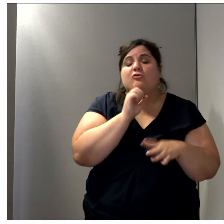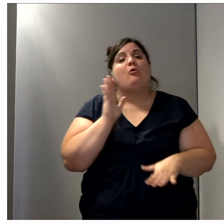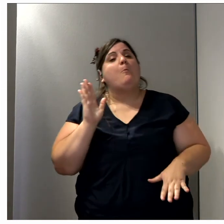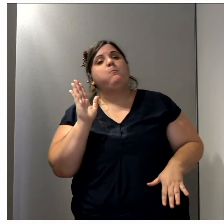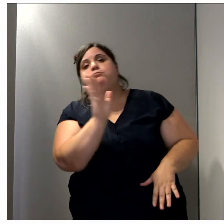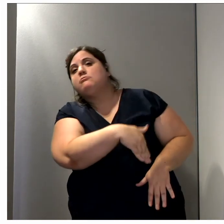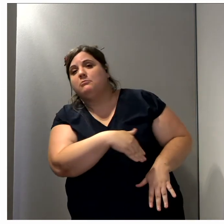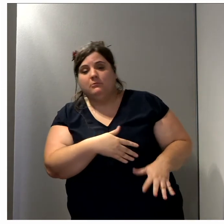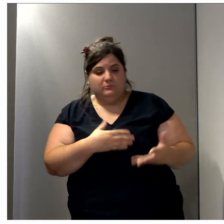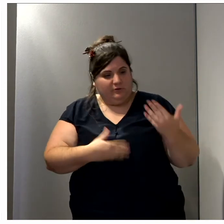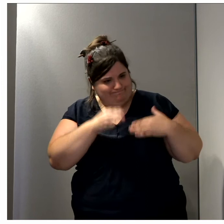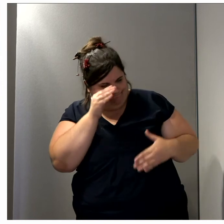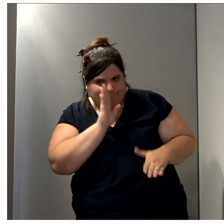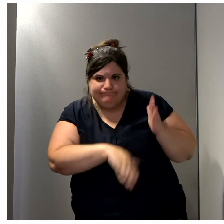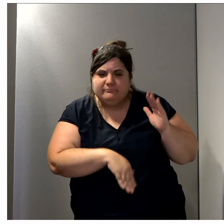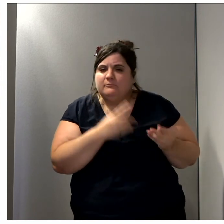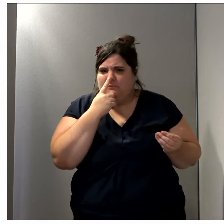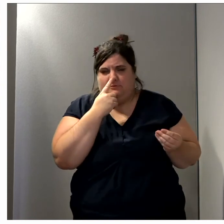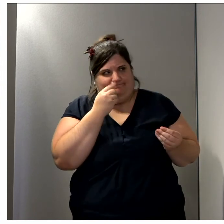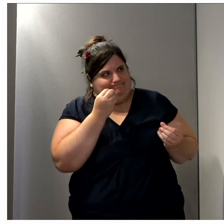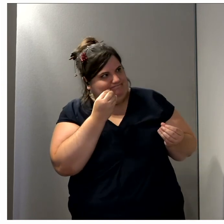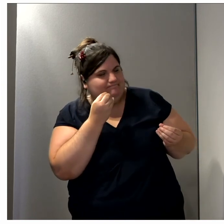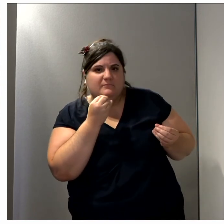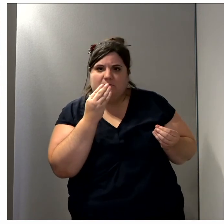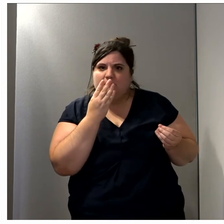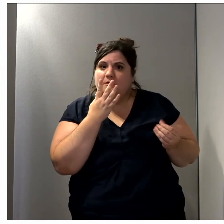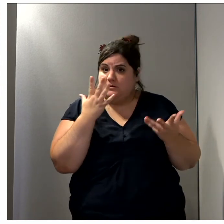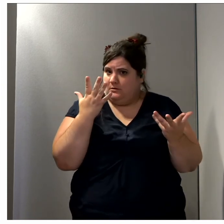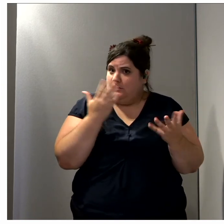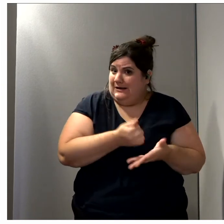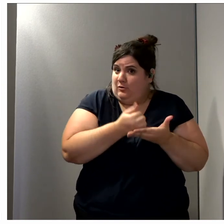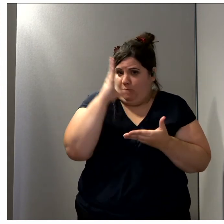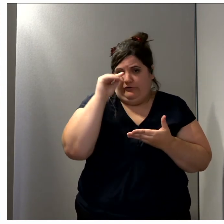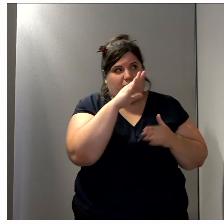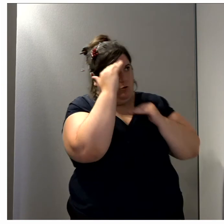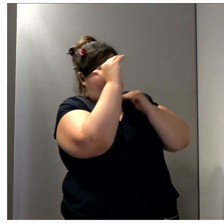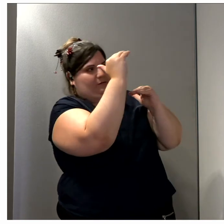la confiance dans les aidants professionnels pas toujours au rendez-vous.